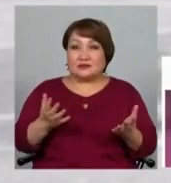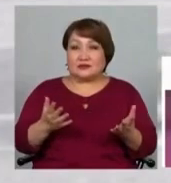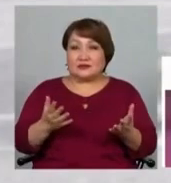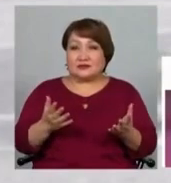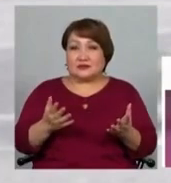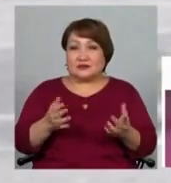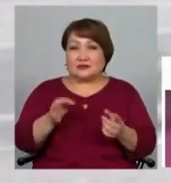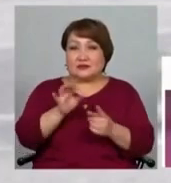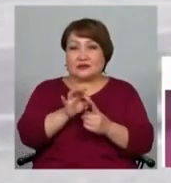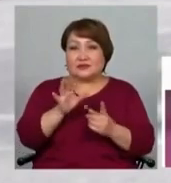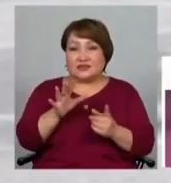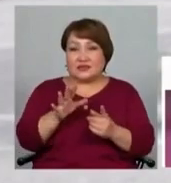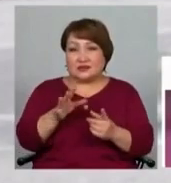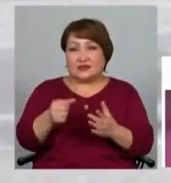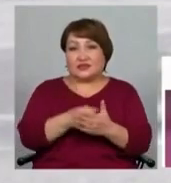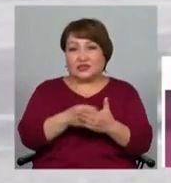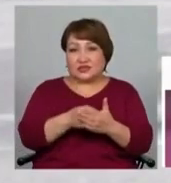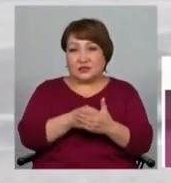Мақсатқа жетіп олар да